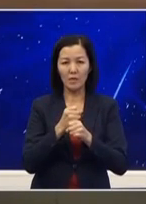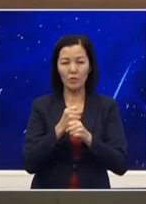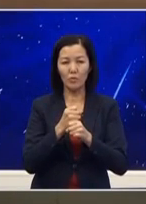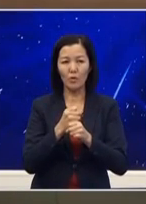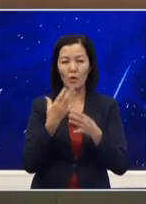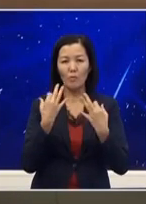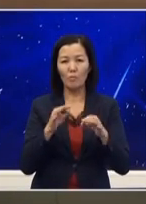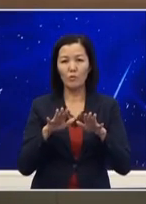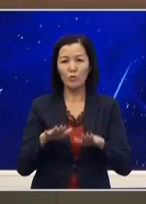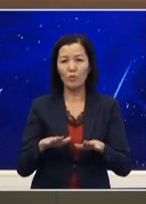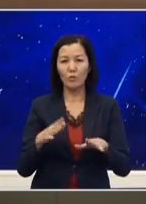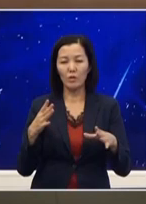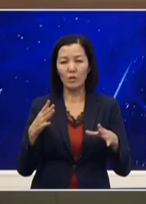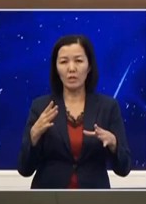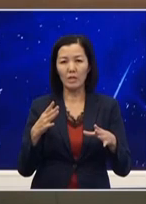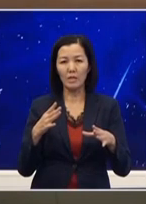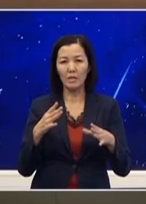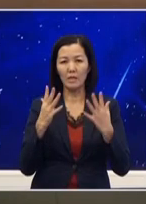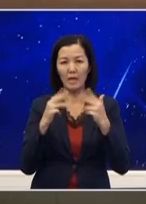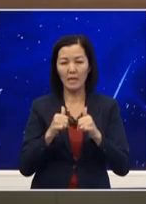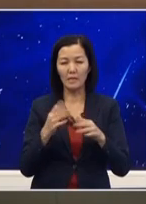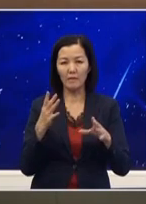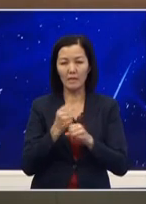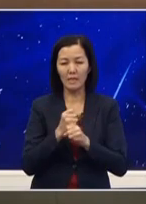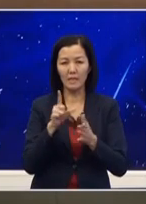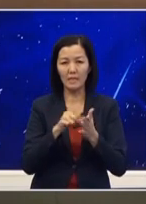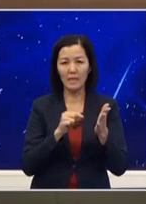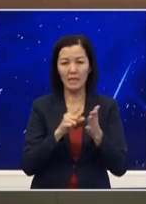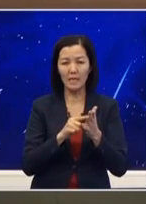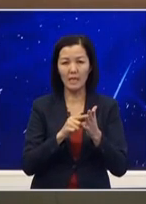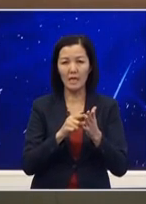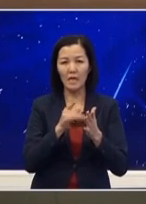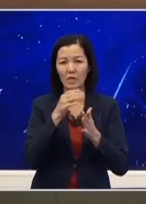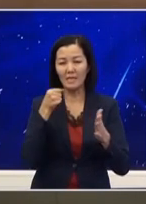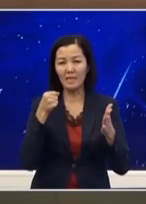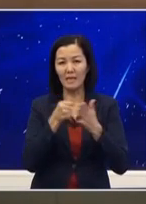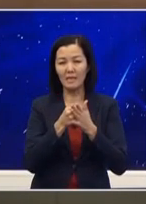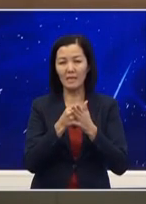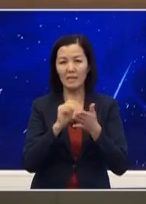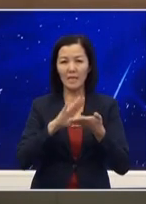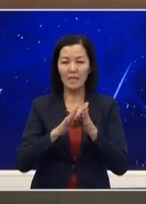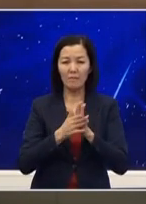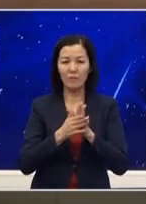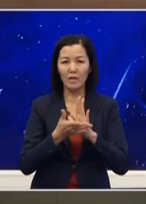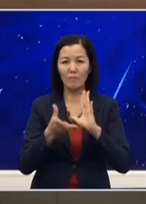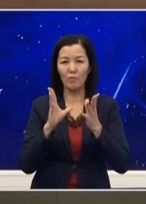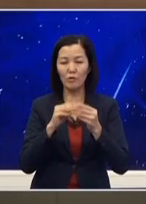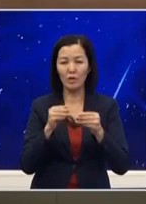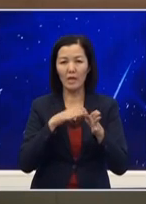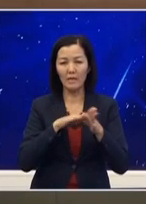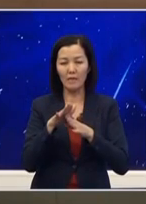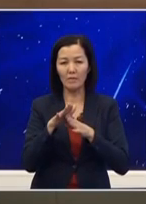лауазымдар саны қысқартылады. Зейнетақы жасына жетіп, ары қарай келісім шарт бойынша қызметтерін атқарып